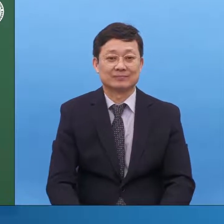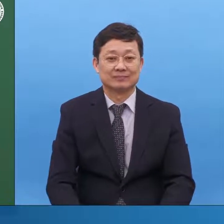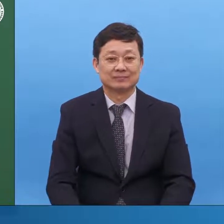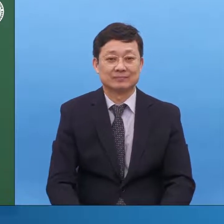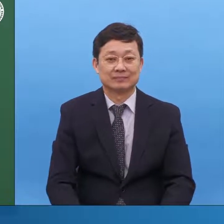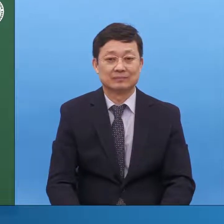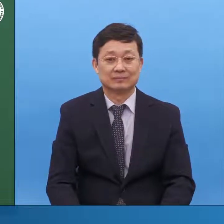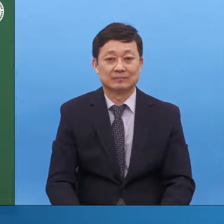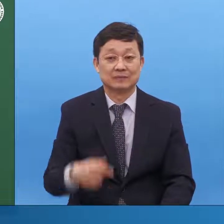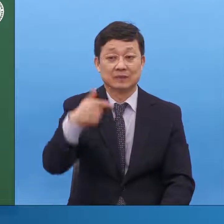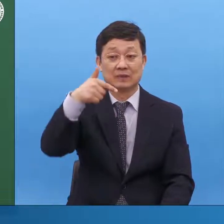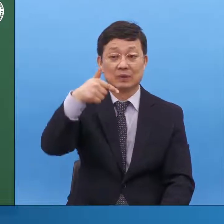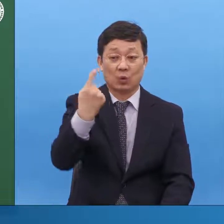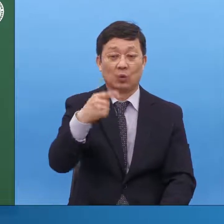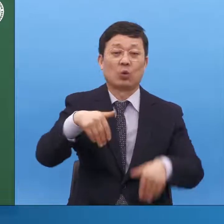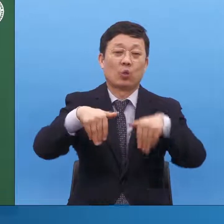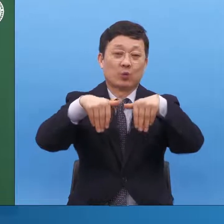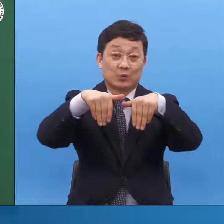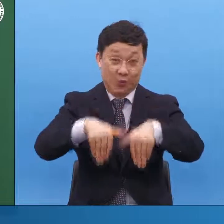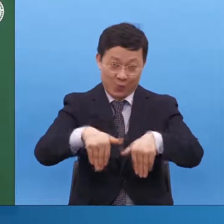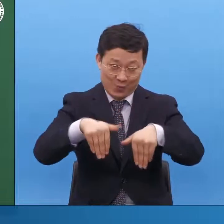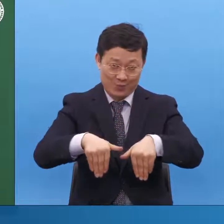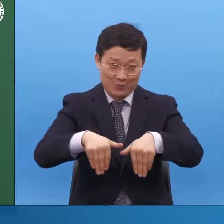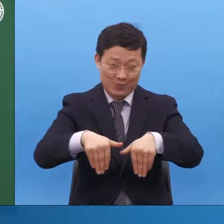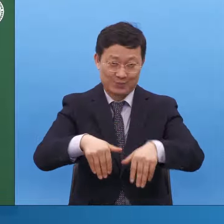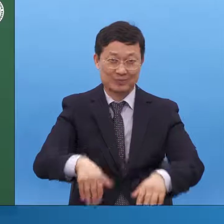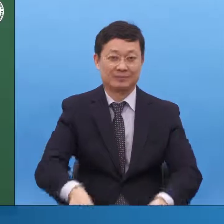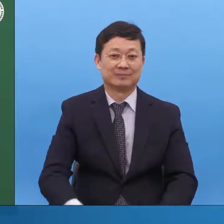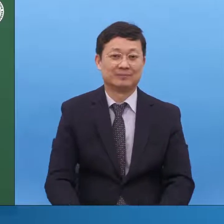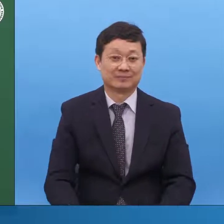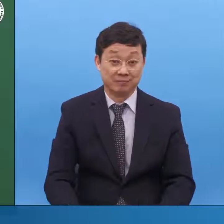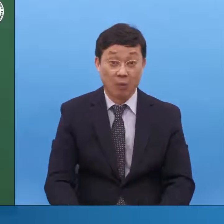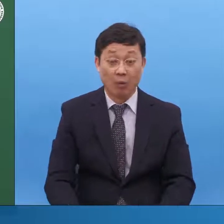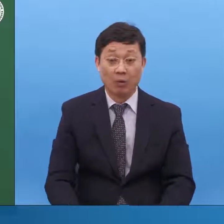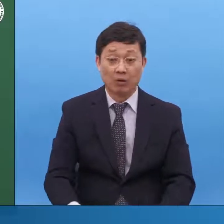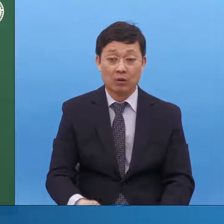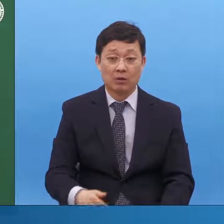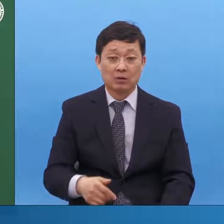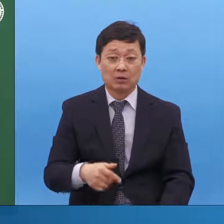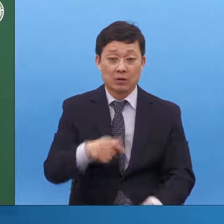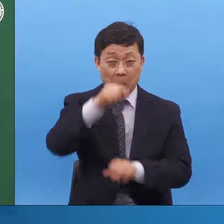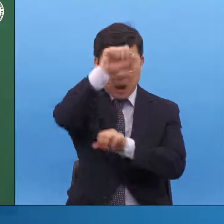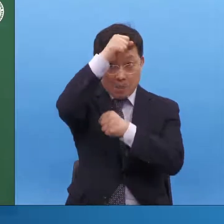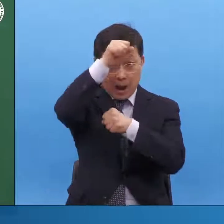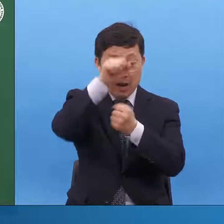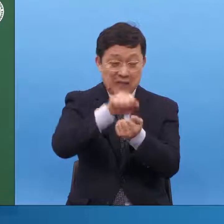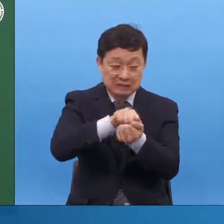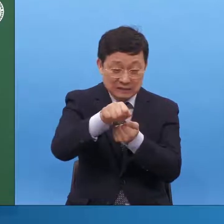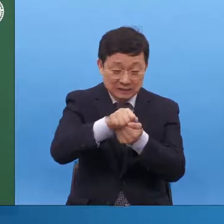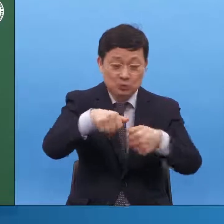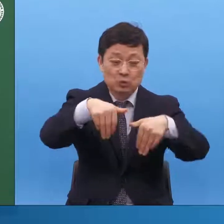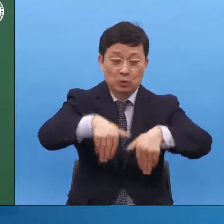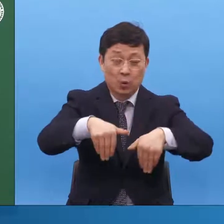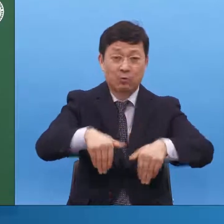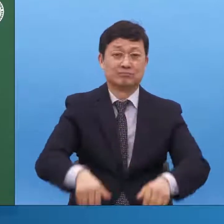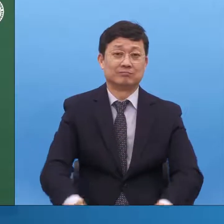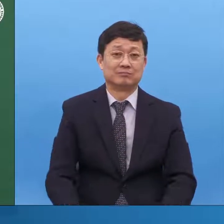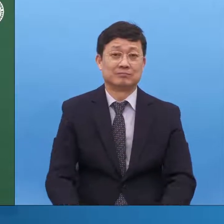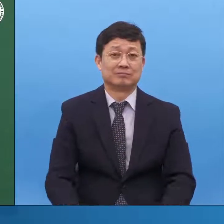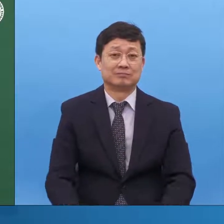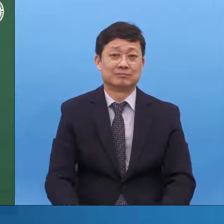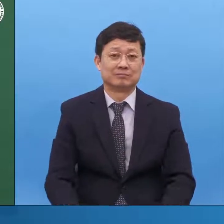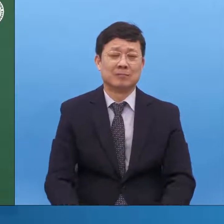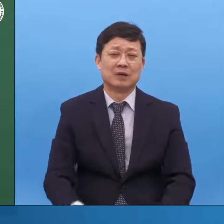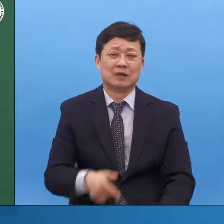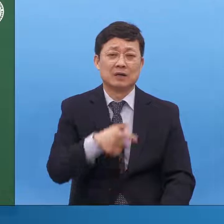하는 노예다 이 말이에요. And the slave who is in charge 이게 of that. 이스라엘에 있었어요. That this existed in Israel. 요한이 말했어요. And